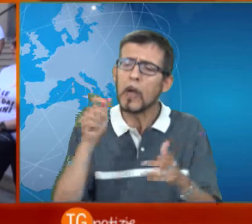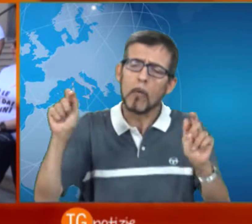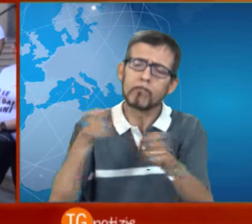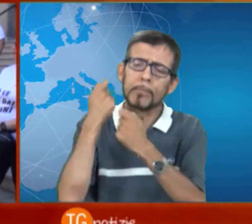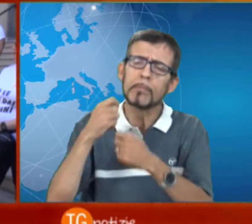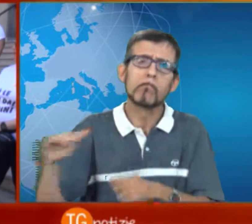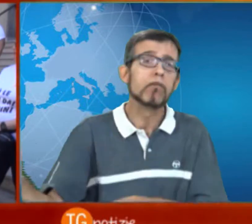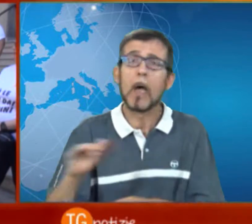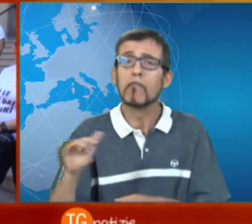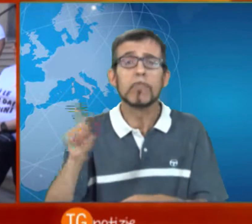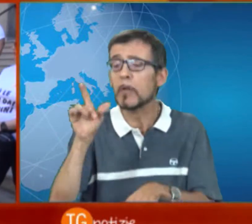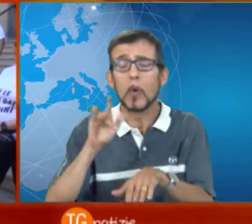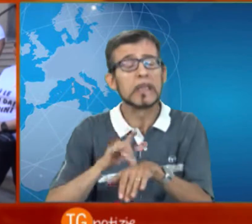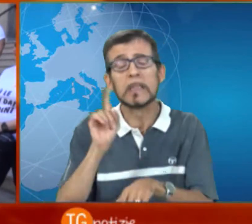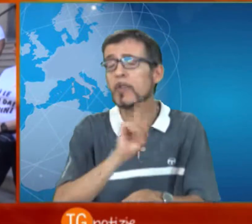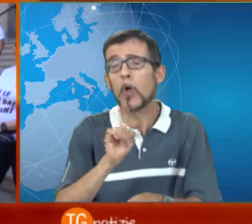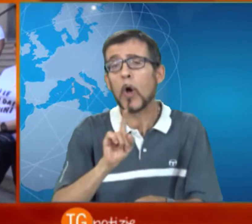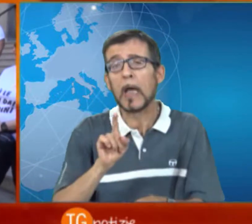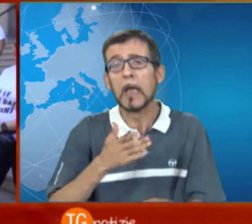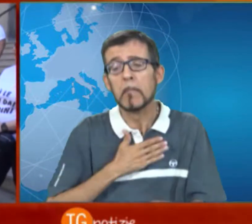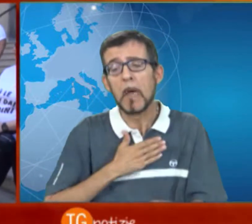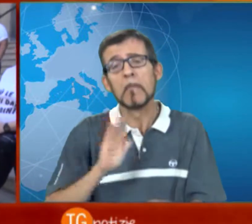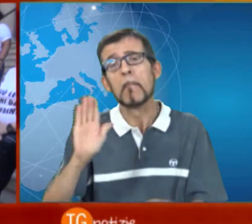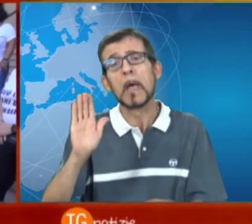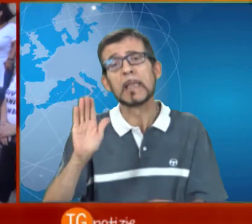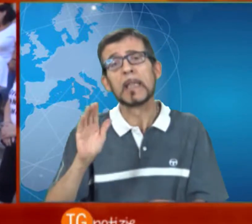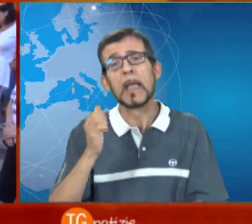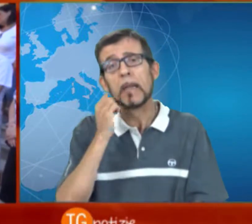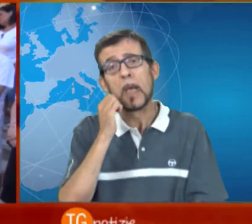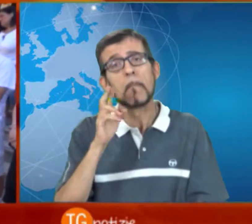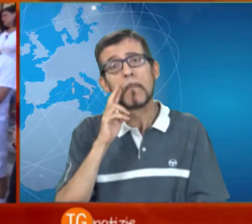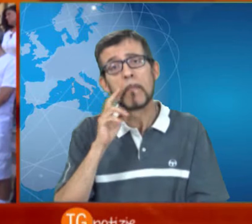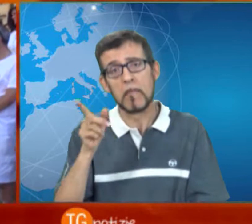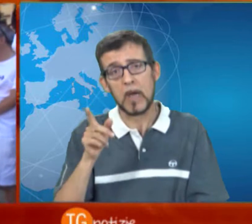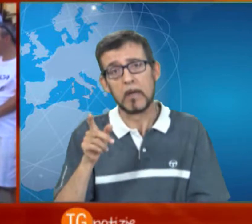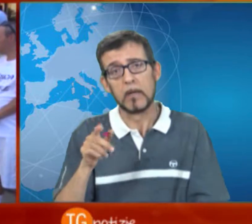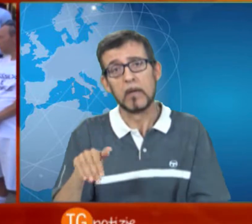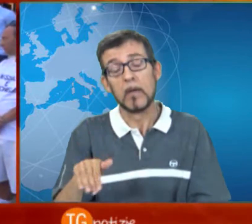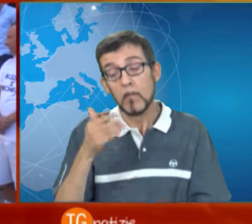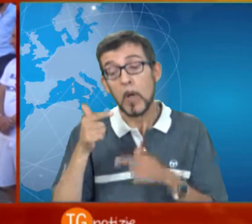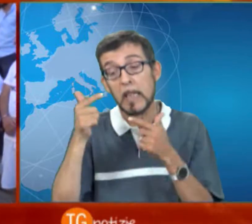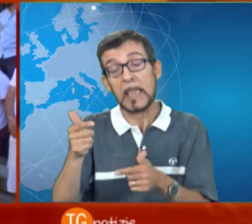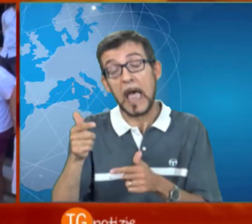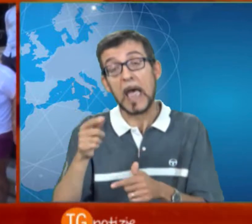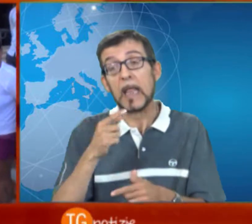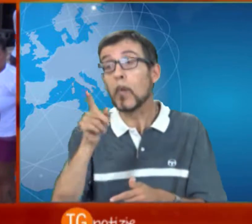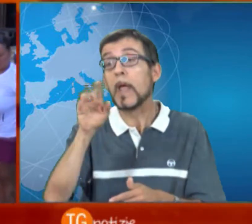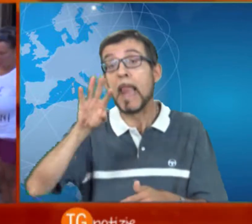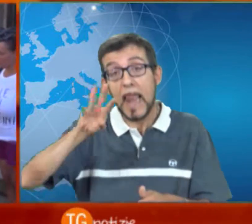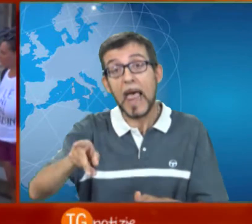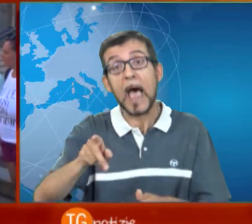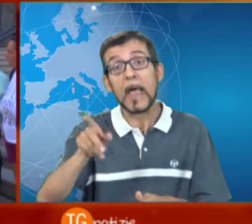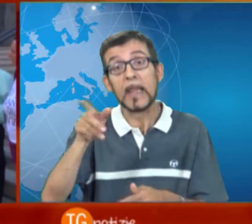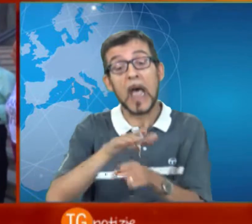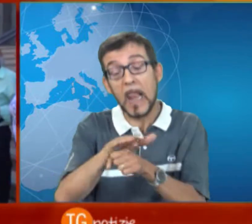i bambini non si toccano, i bambini sono dei genitori, avrebbero potuto dare ciò che hanno dato a quei ladri alle persone,